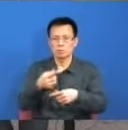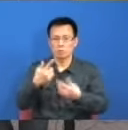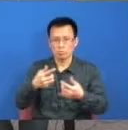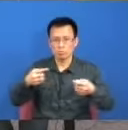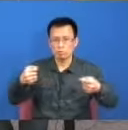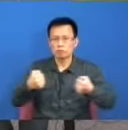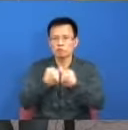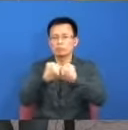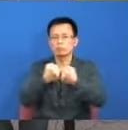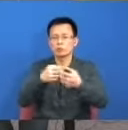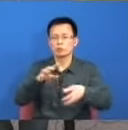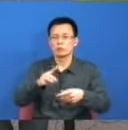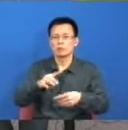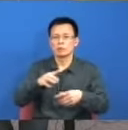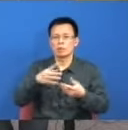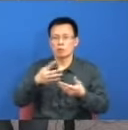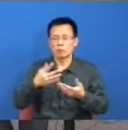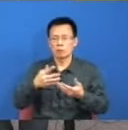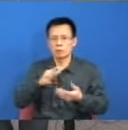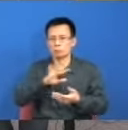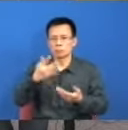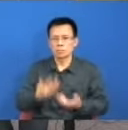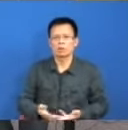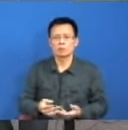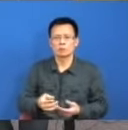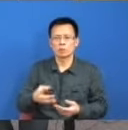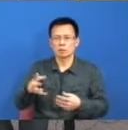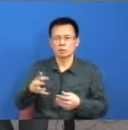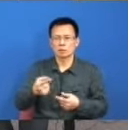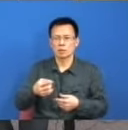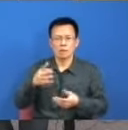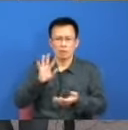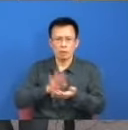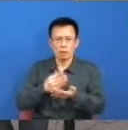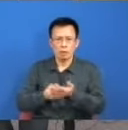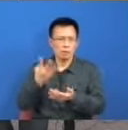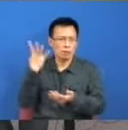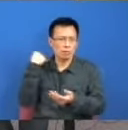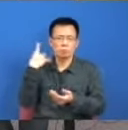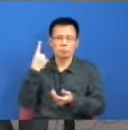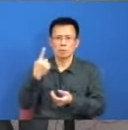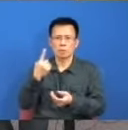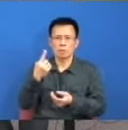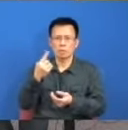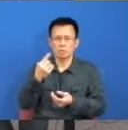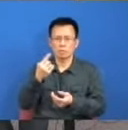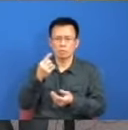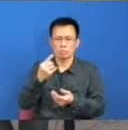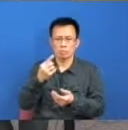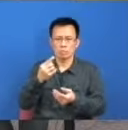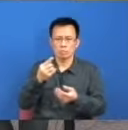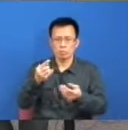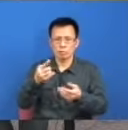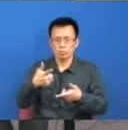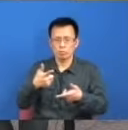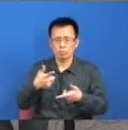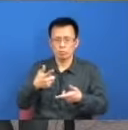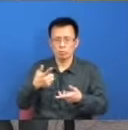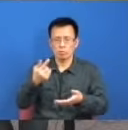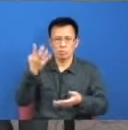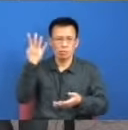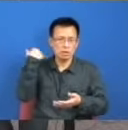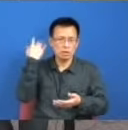實都唔係今日先出現嘅，咁但係就見到昨晚嘅情況係比。衝突的場面是比以往更加嚴重，